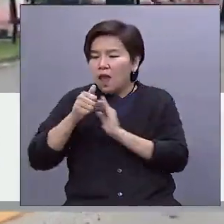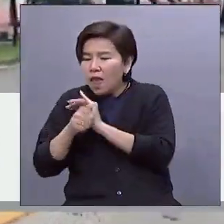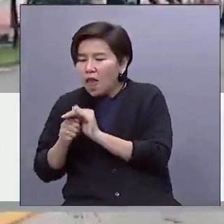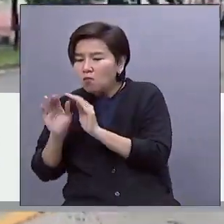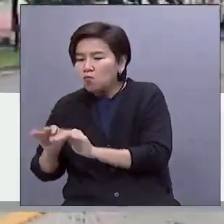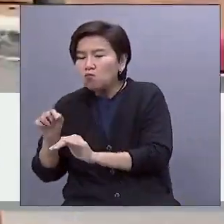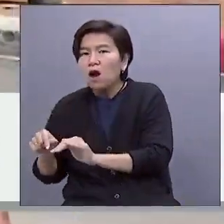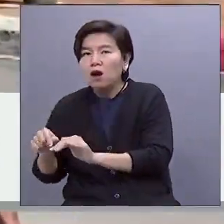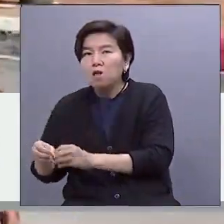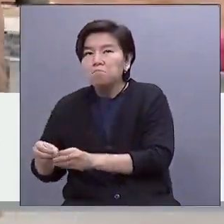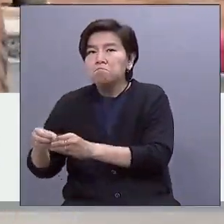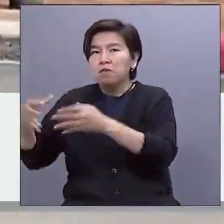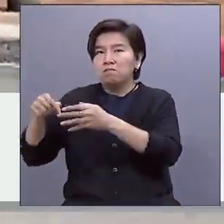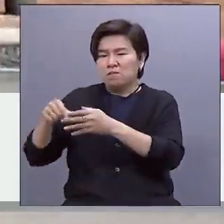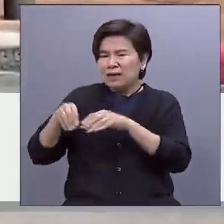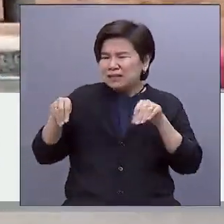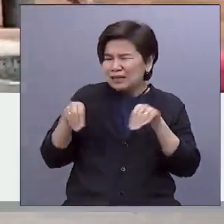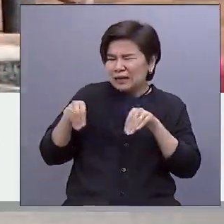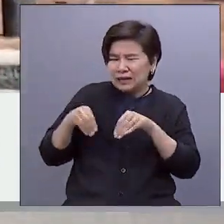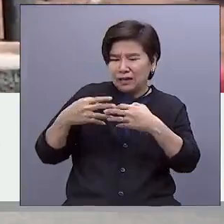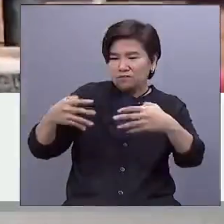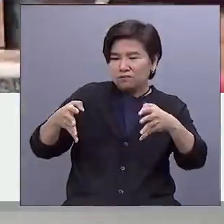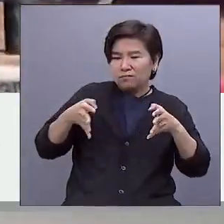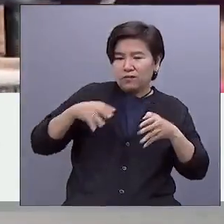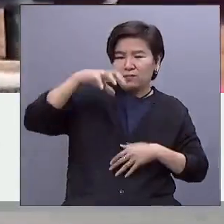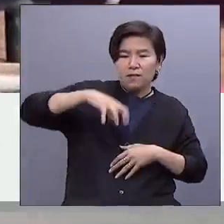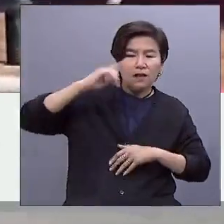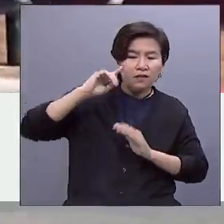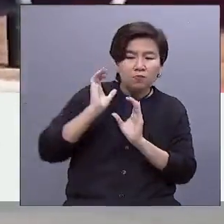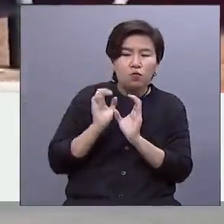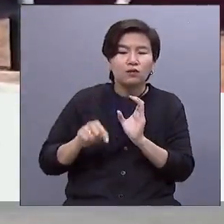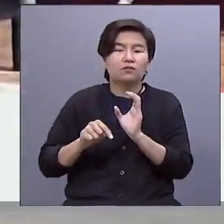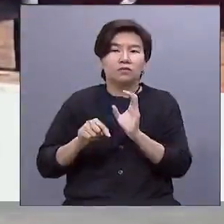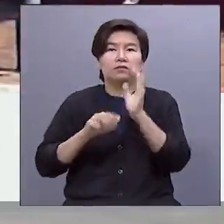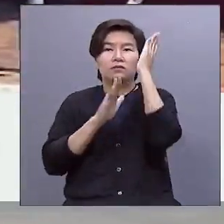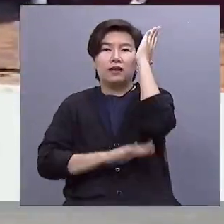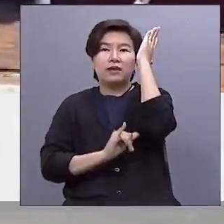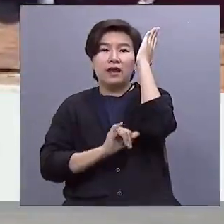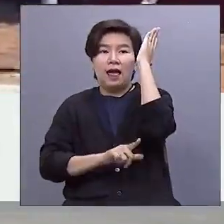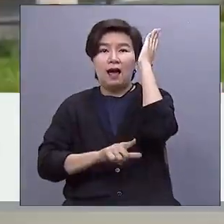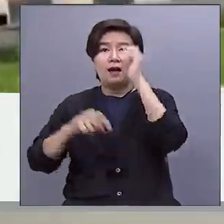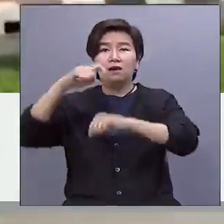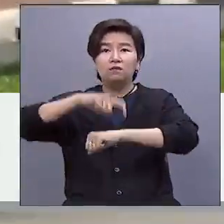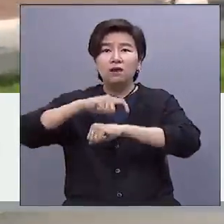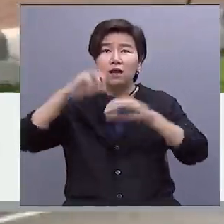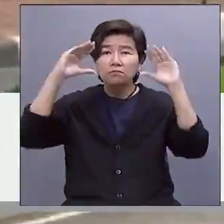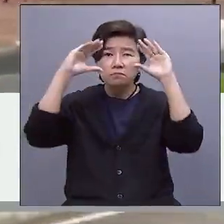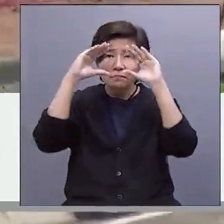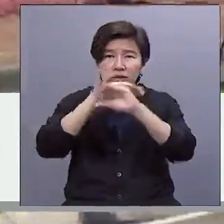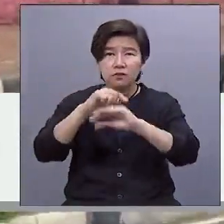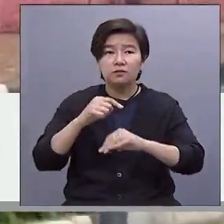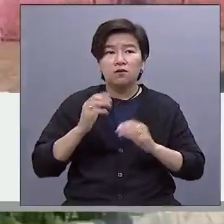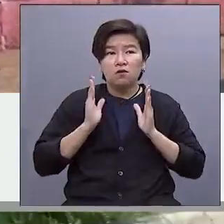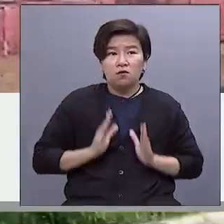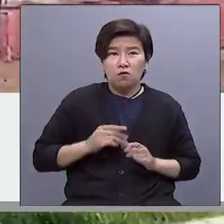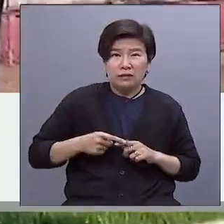ครับใกล้กับรั้วสถานีตำรวจภูธรเมืองยะลาเมื่อช่วงค่ำที่ผ่านมานะครับเหตุการณ์นี้ทำให้มีผู้ได้รับบาดเจ็บ2